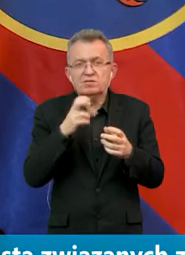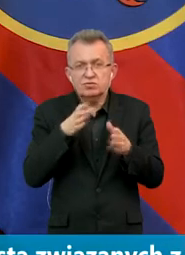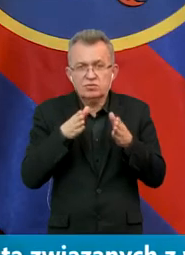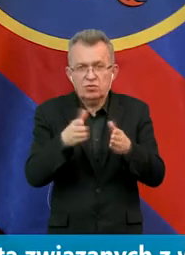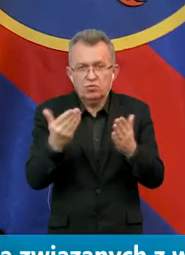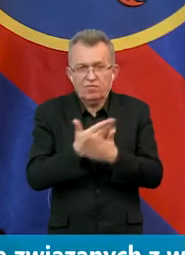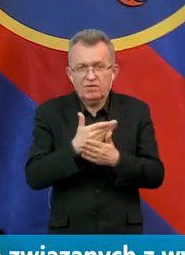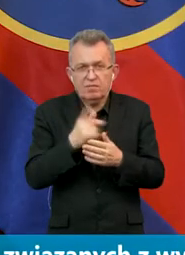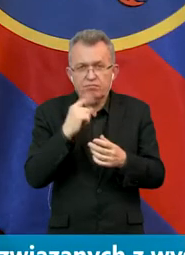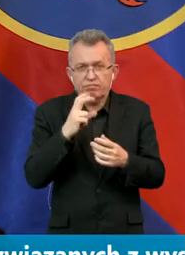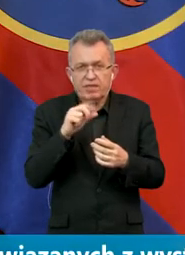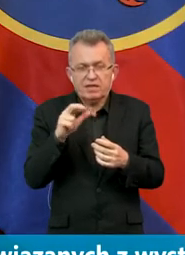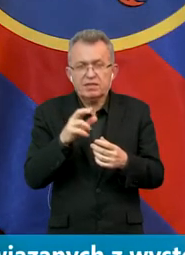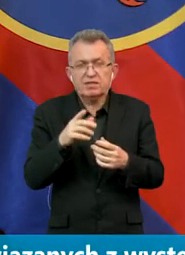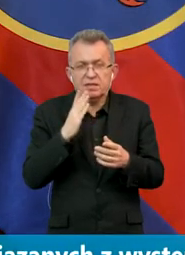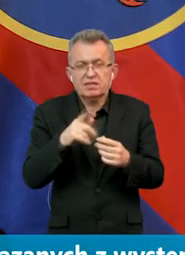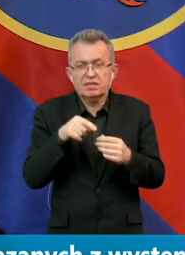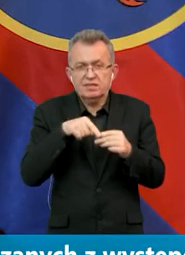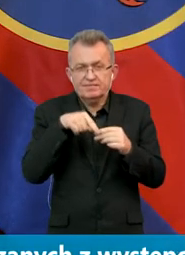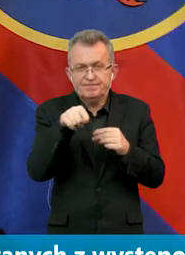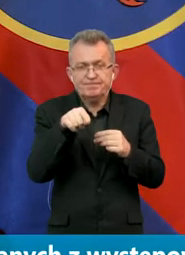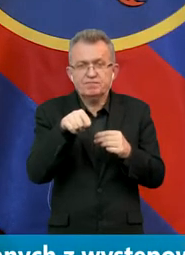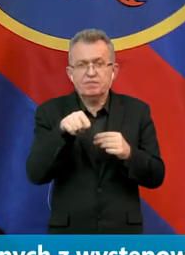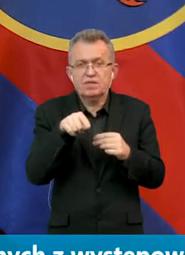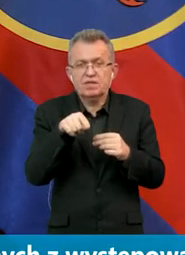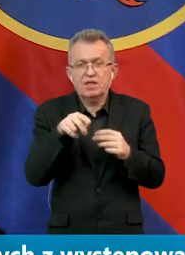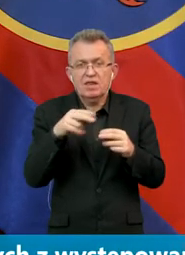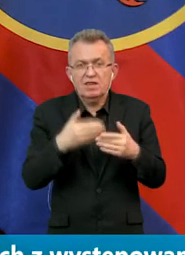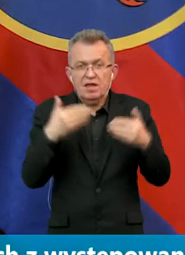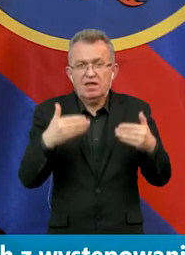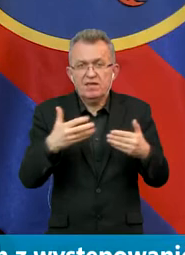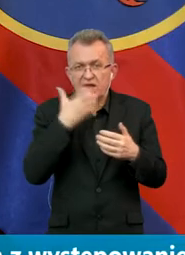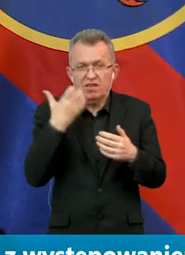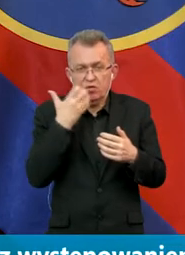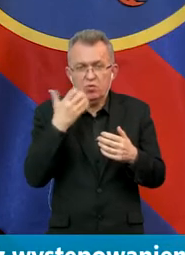Piotrze, ten odcinek pomiędzy Teatrem Letnim a